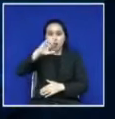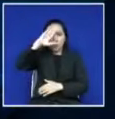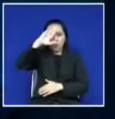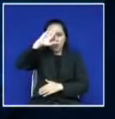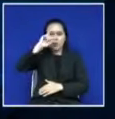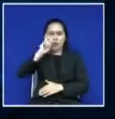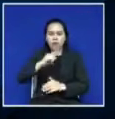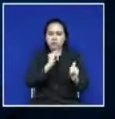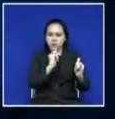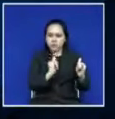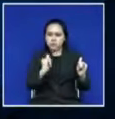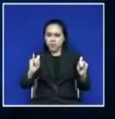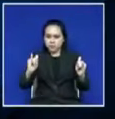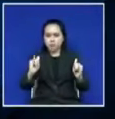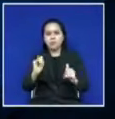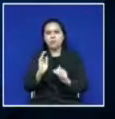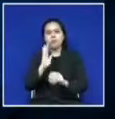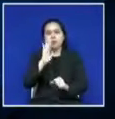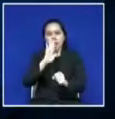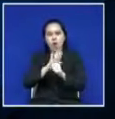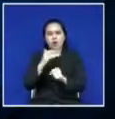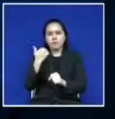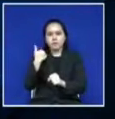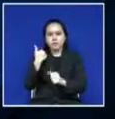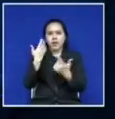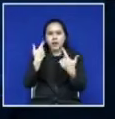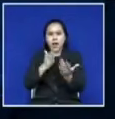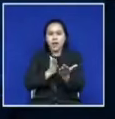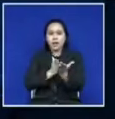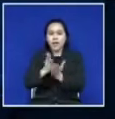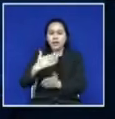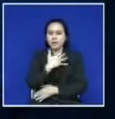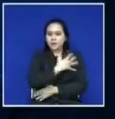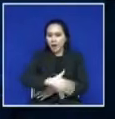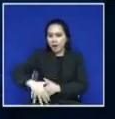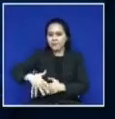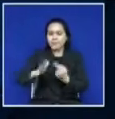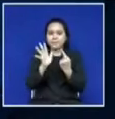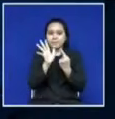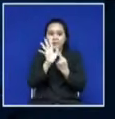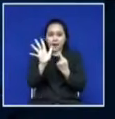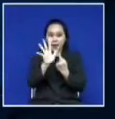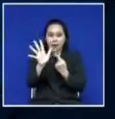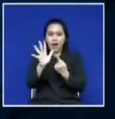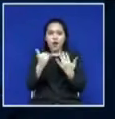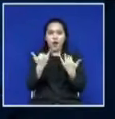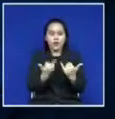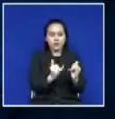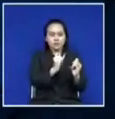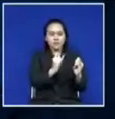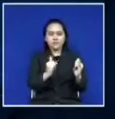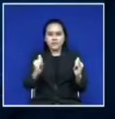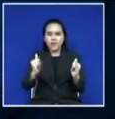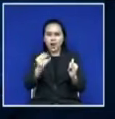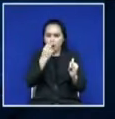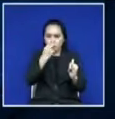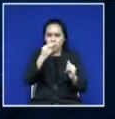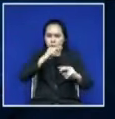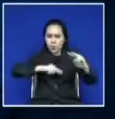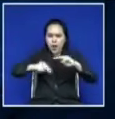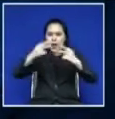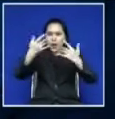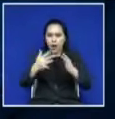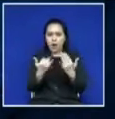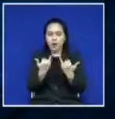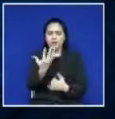ตียงนี้ก็มีความเพียงพอนะครับในเขตสุขภาพที่5เนี่ยในปัจจุบันนี้เราเช็คเตียงเนี่ยตอนนี้ก็ยังเหลืออยู่ประมาณ 1,000 เตียงนะครับใน